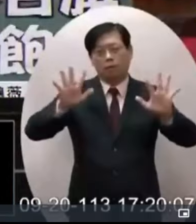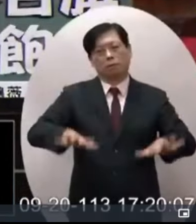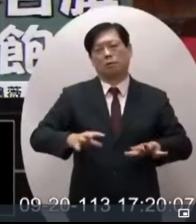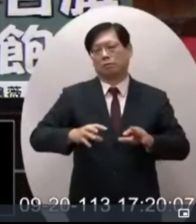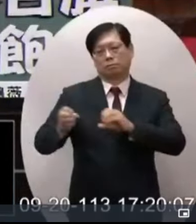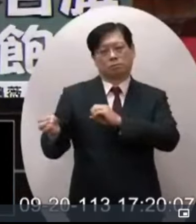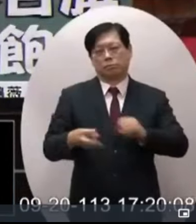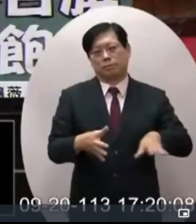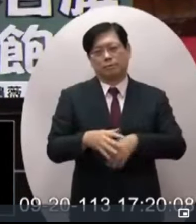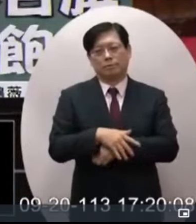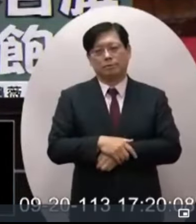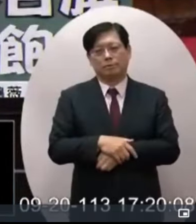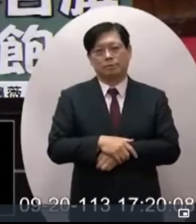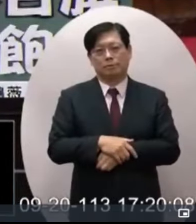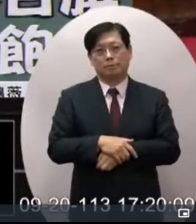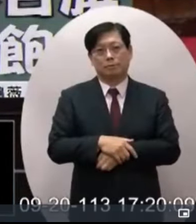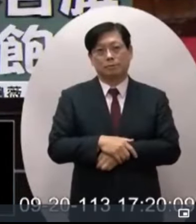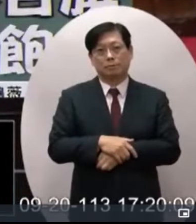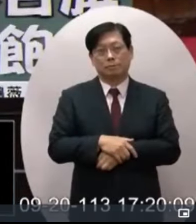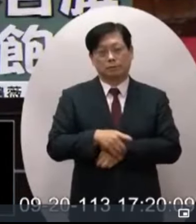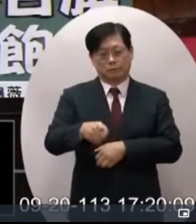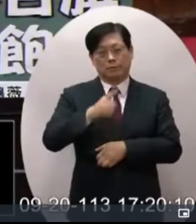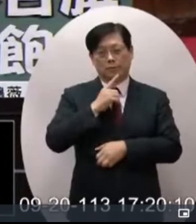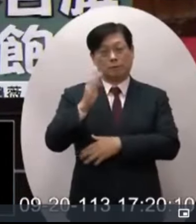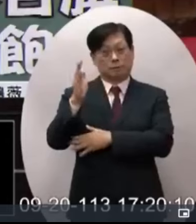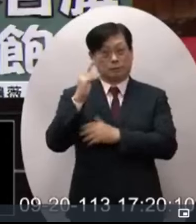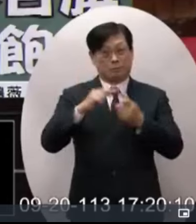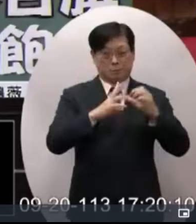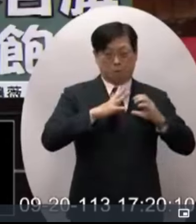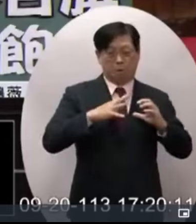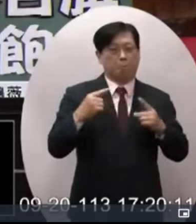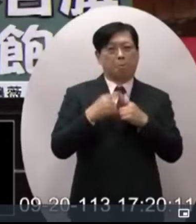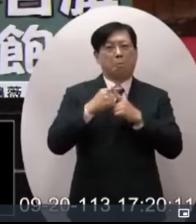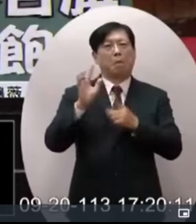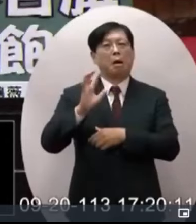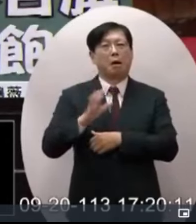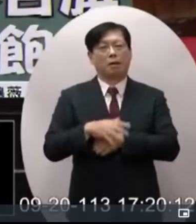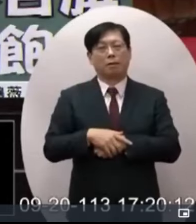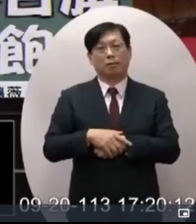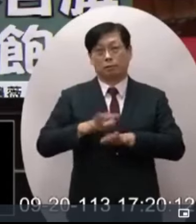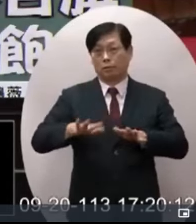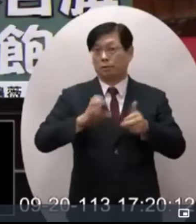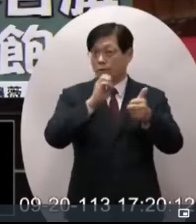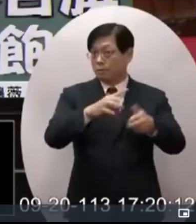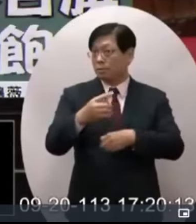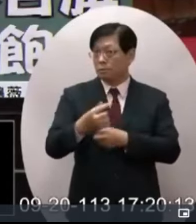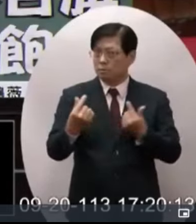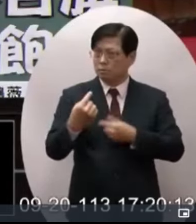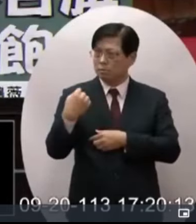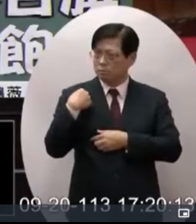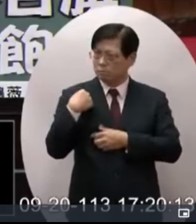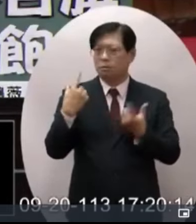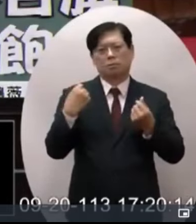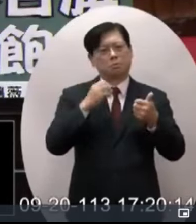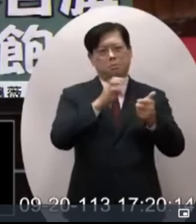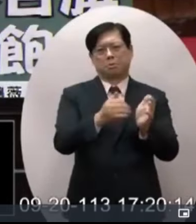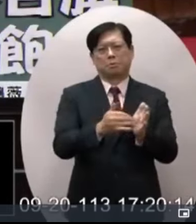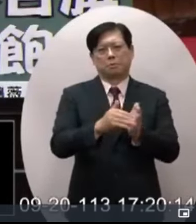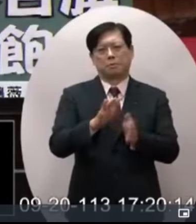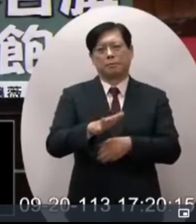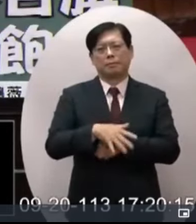弃，民不与官斗，对不对？我现在要讲的，我昨天是昨天我也跟你讲